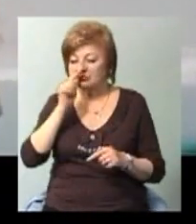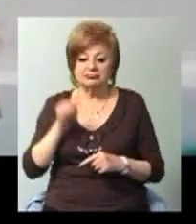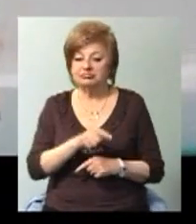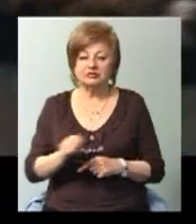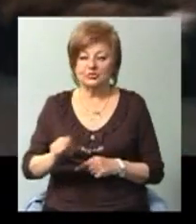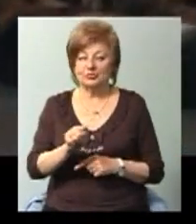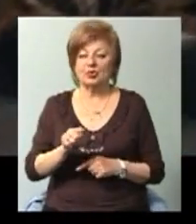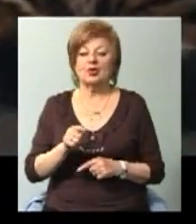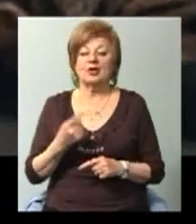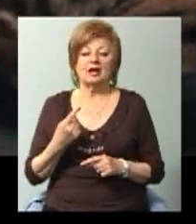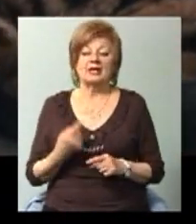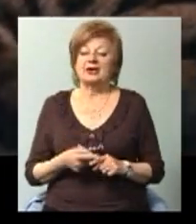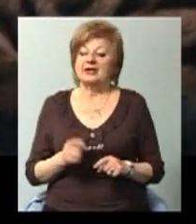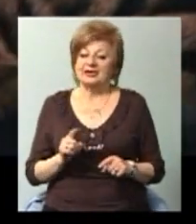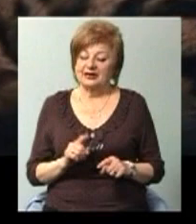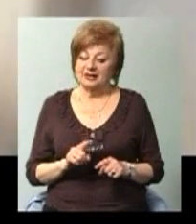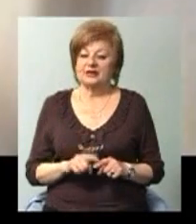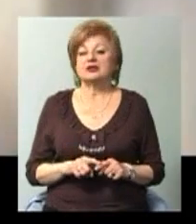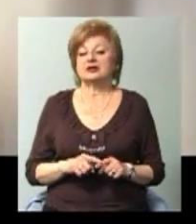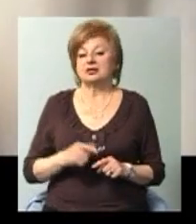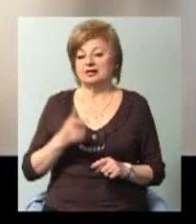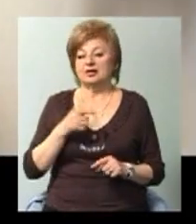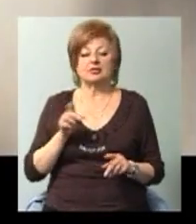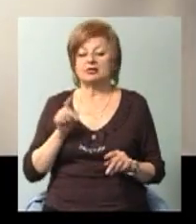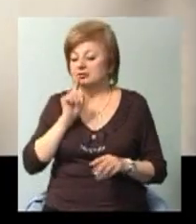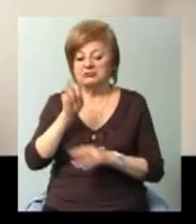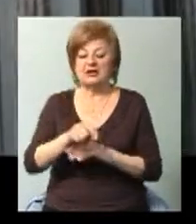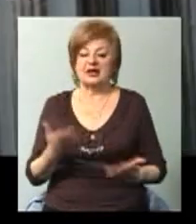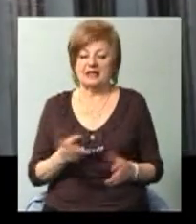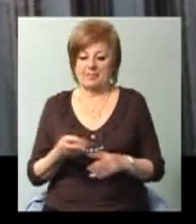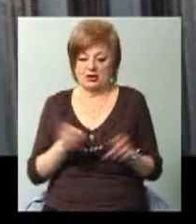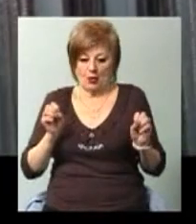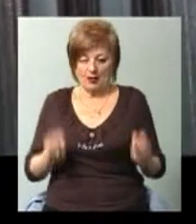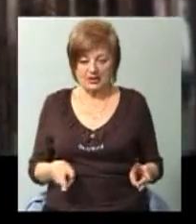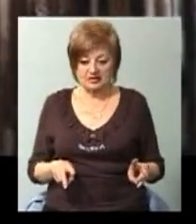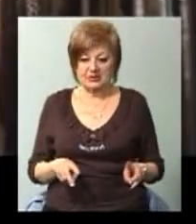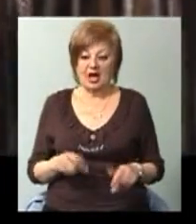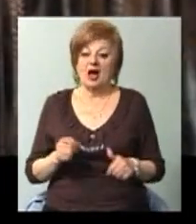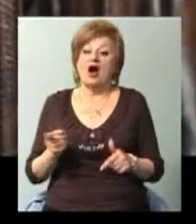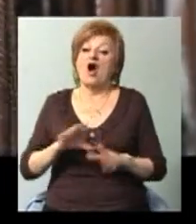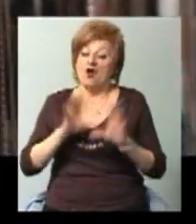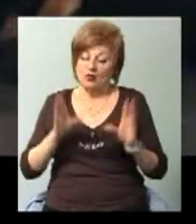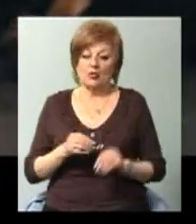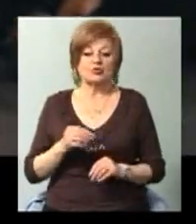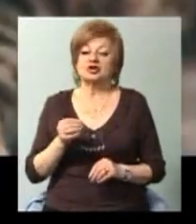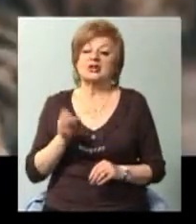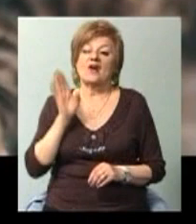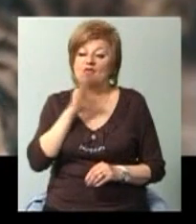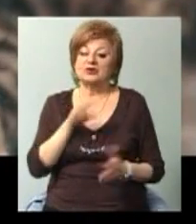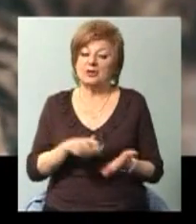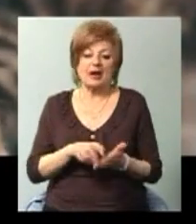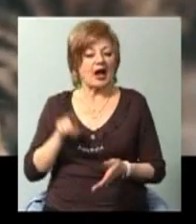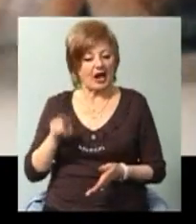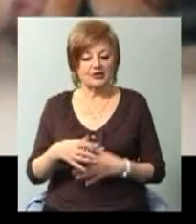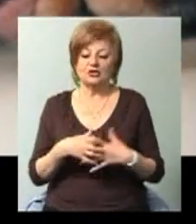але кмітливі і не сунуть свій ніс туди, де небезпечно. Зазвичай кішки бояться води, але тільки не бенгальські.